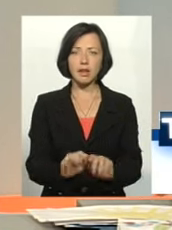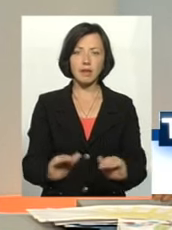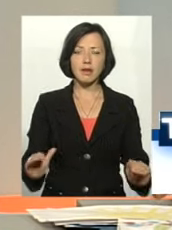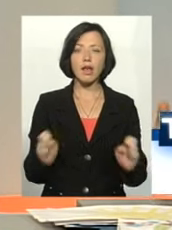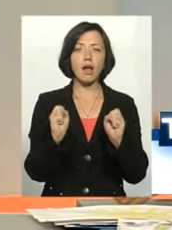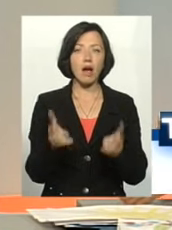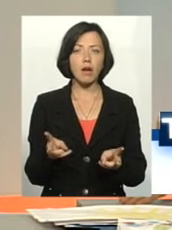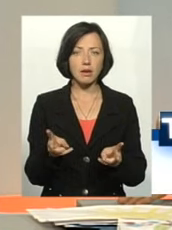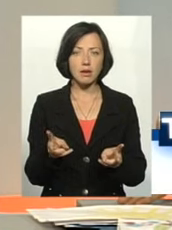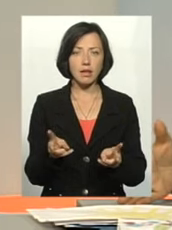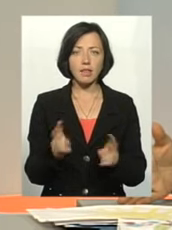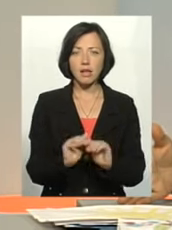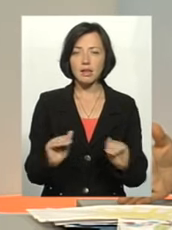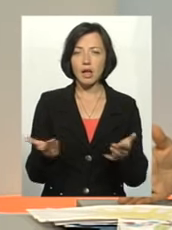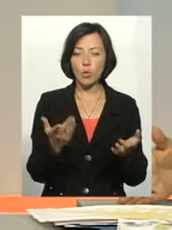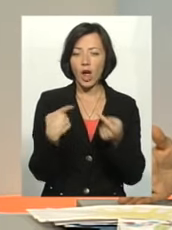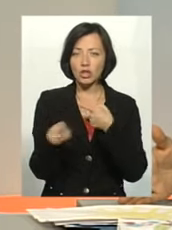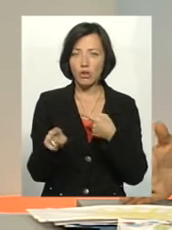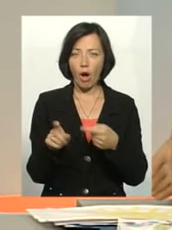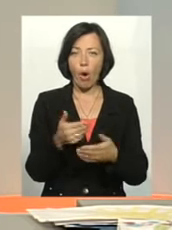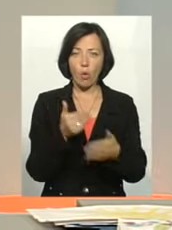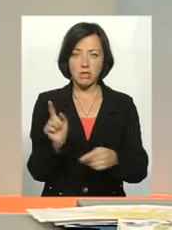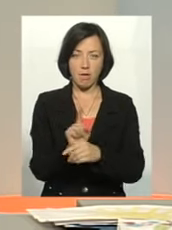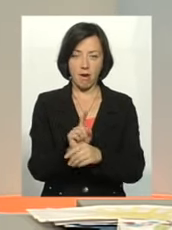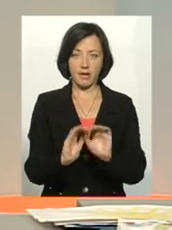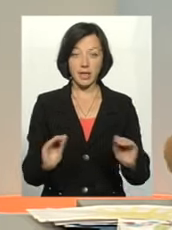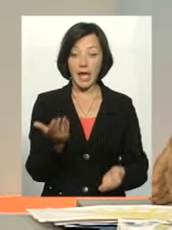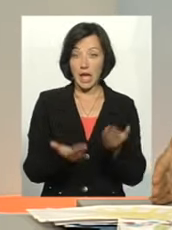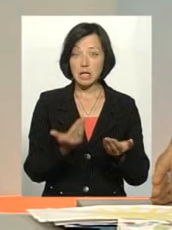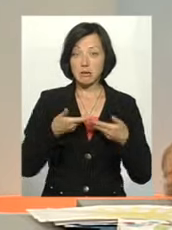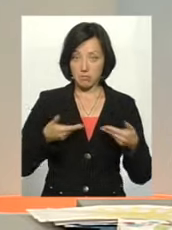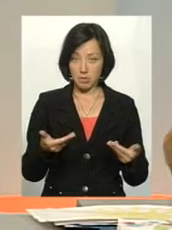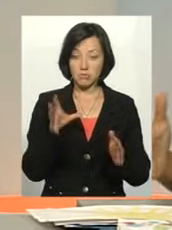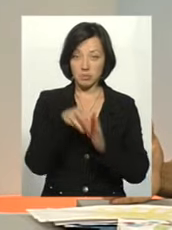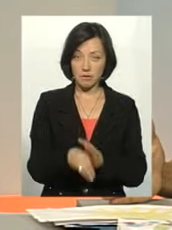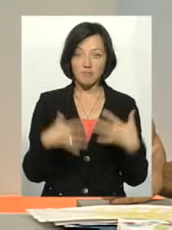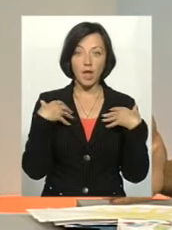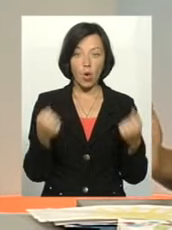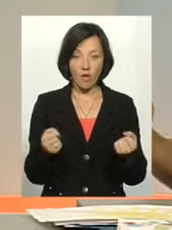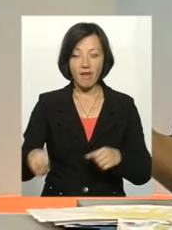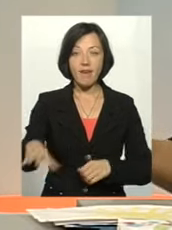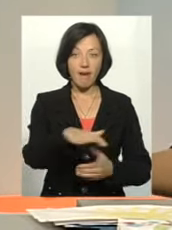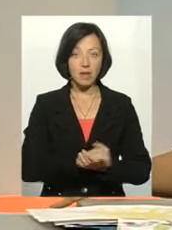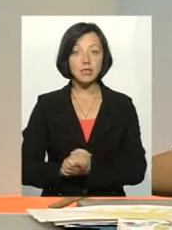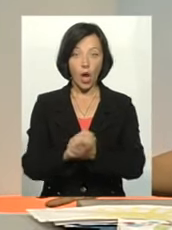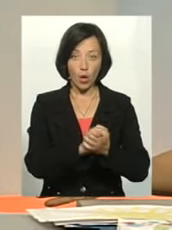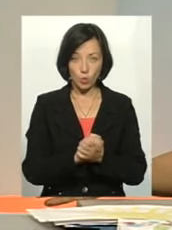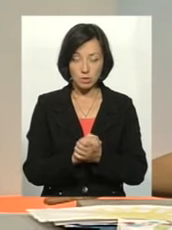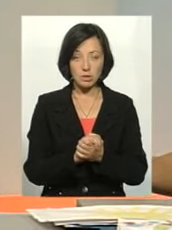как на детей, которые отличаются от нормальных детей. Если мы идем в здоровое общество, в Европейский Союз,